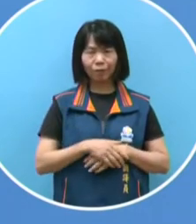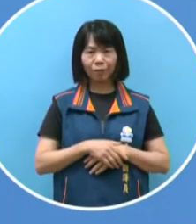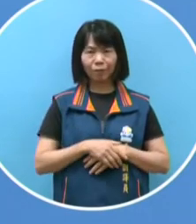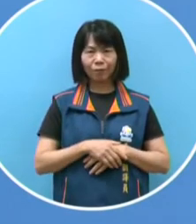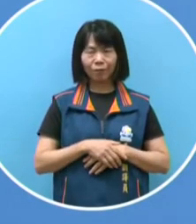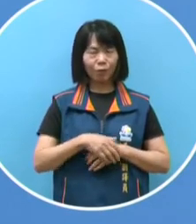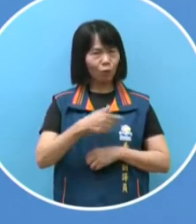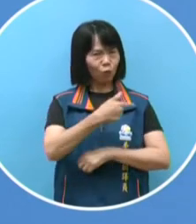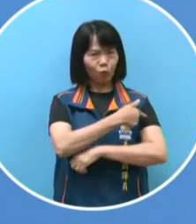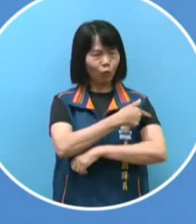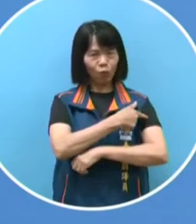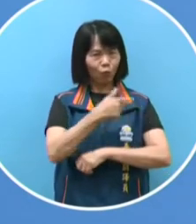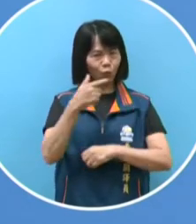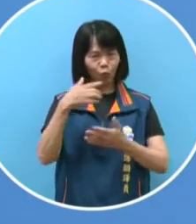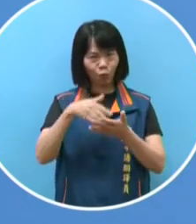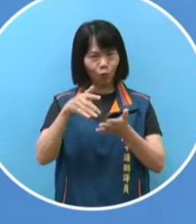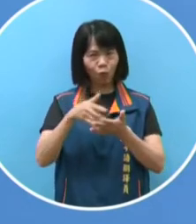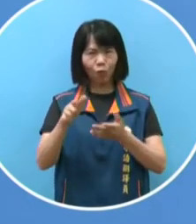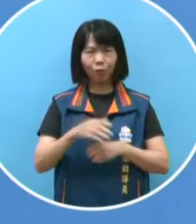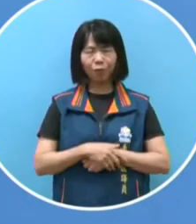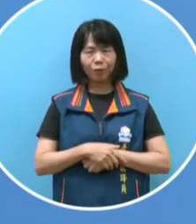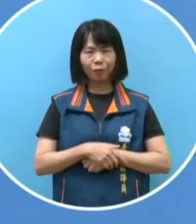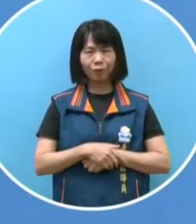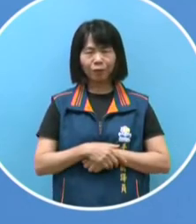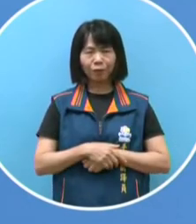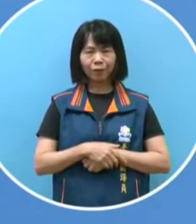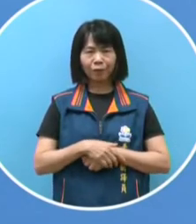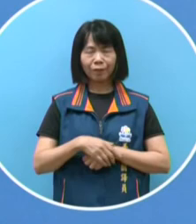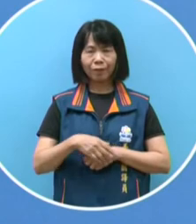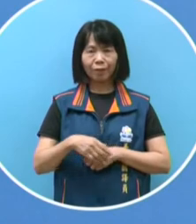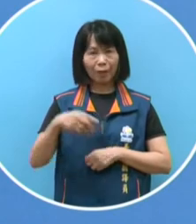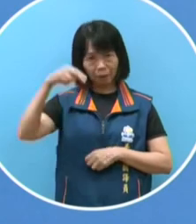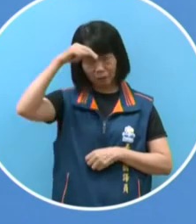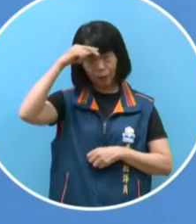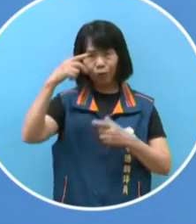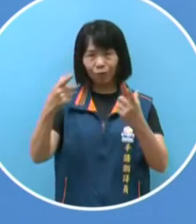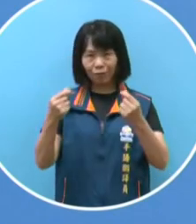以是非常大的一个施打量。 记者林杰，花莲市采访报道。